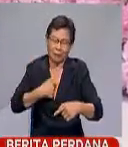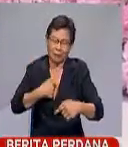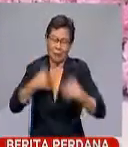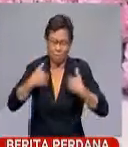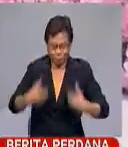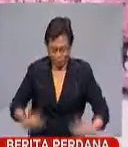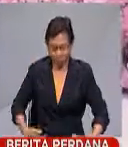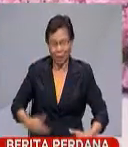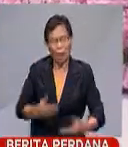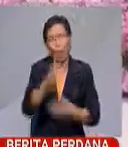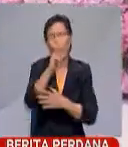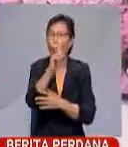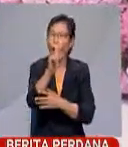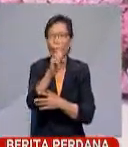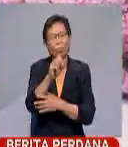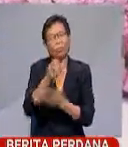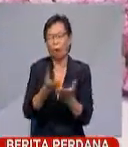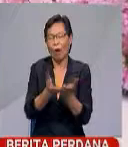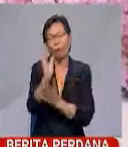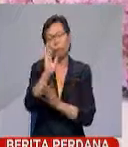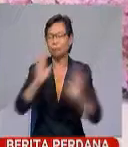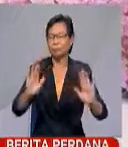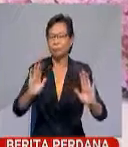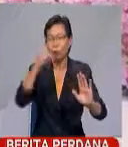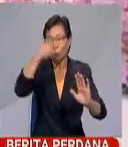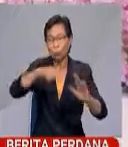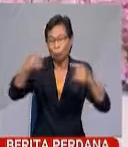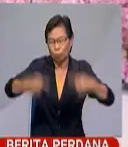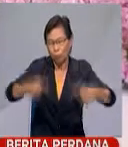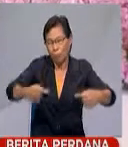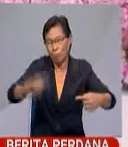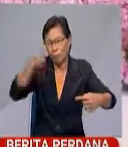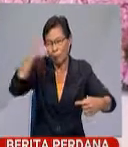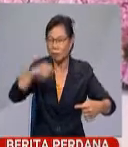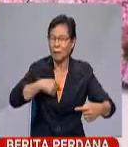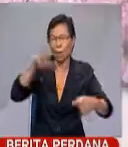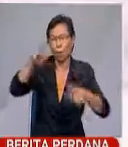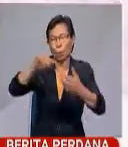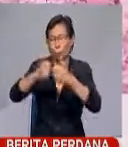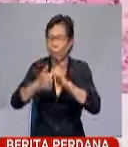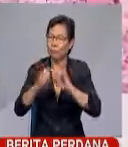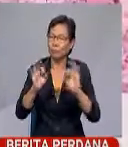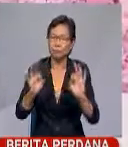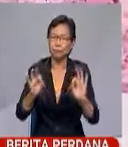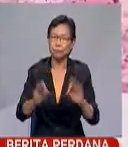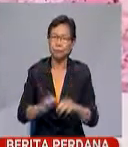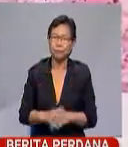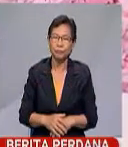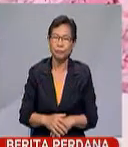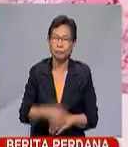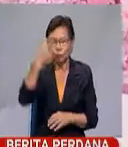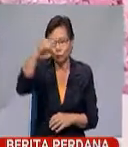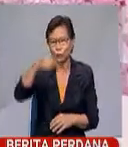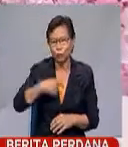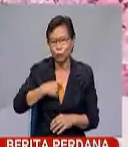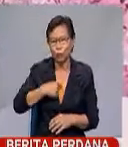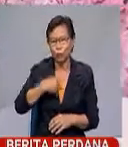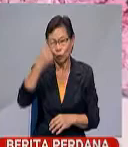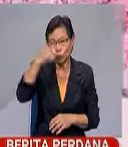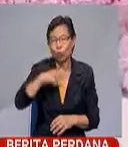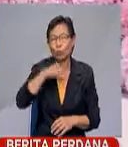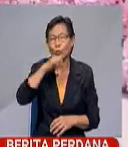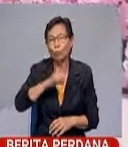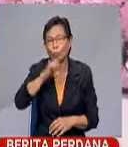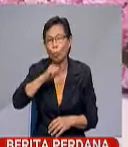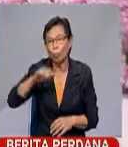dengan on offnya, tapi untuk bermain pertandingan tu bagi saya tak ada masalah. Untuk set umur